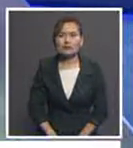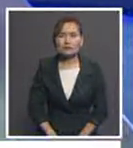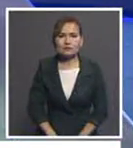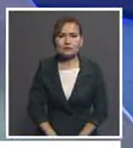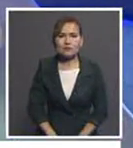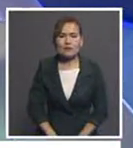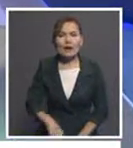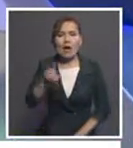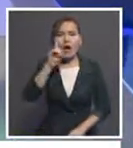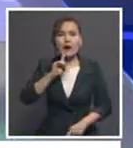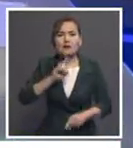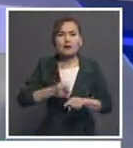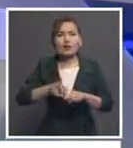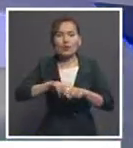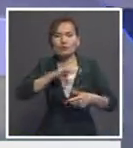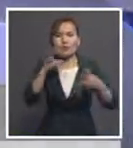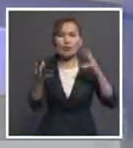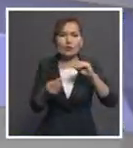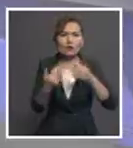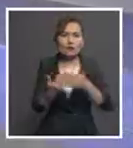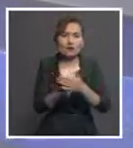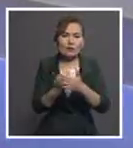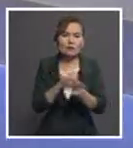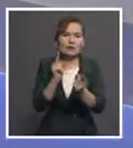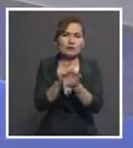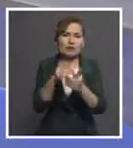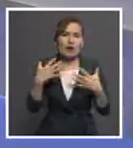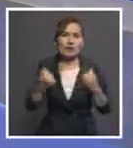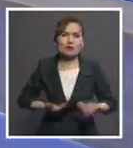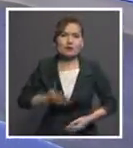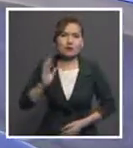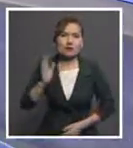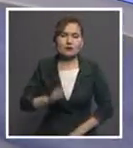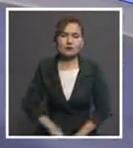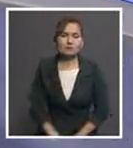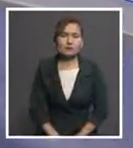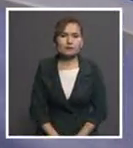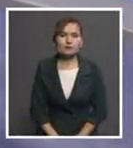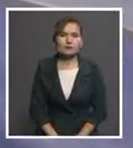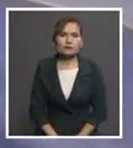Әзірге айтарымыз осы, келесі эфирде жүздескенше аман сау болыңыздар.